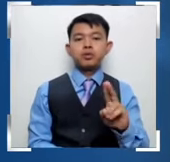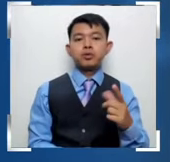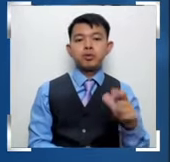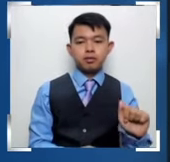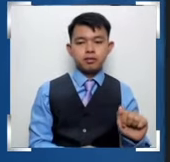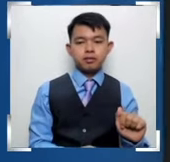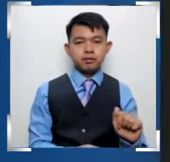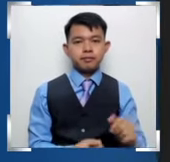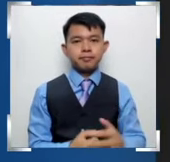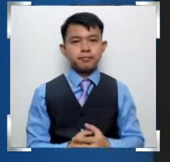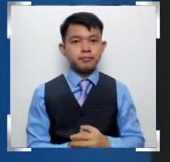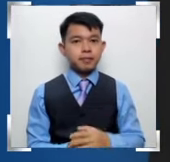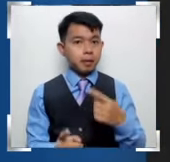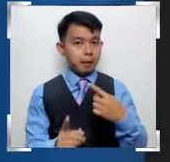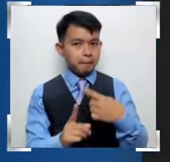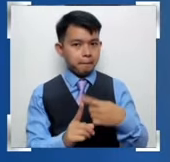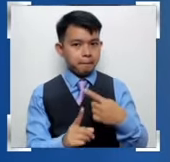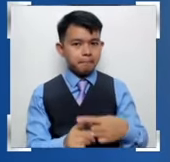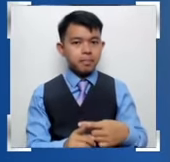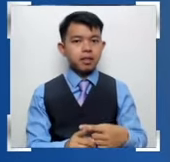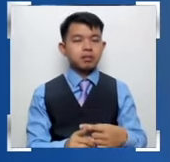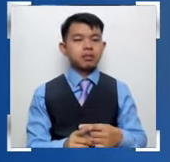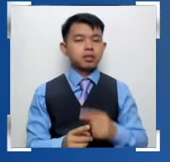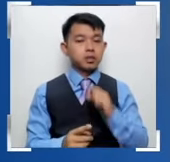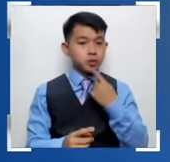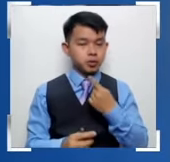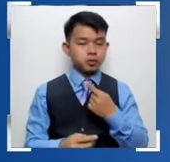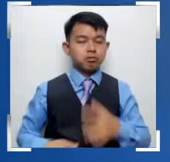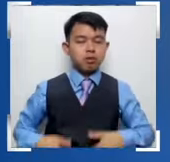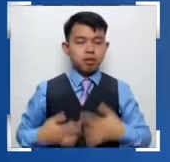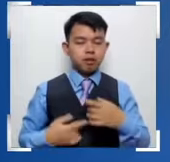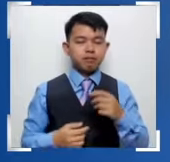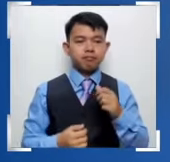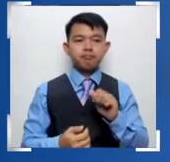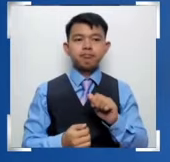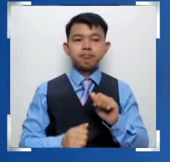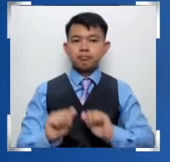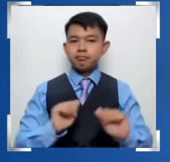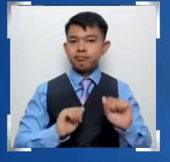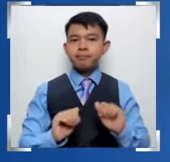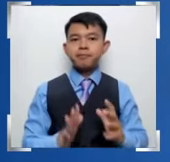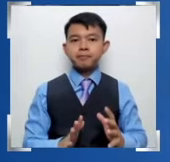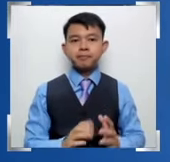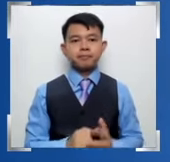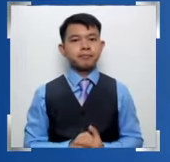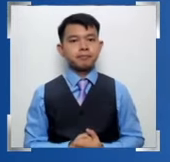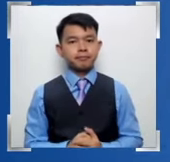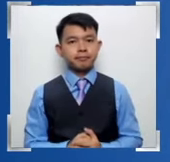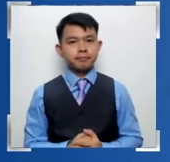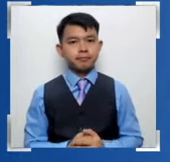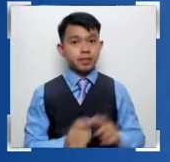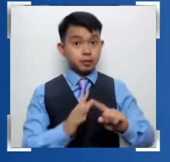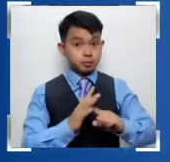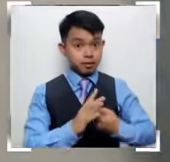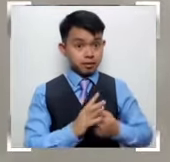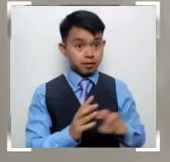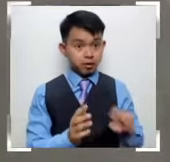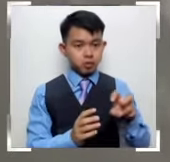intimate portrayal ng kanyang buhay bilang artist. This April din magsisimula ang kanyang tour na magki-kick off sa